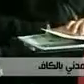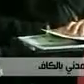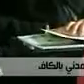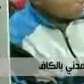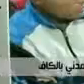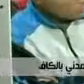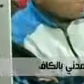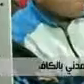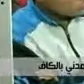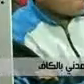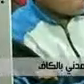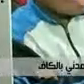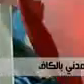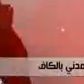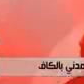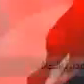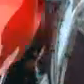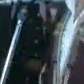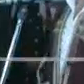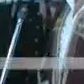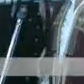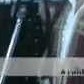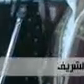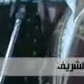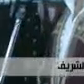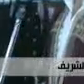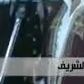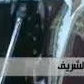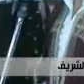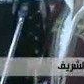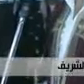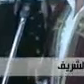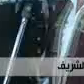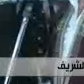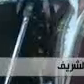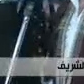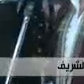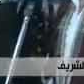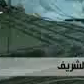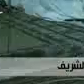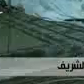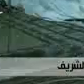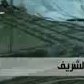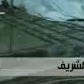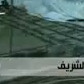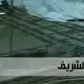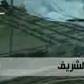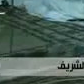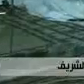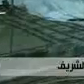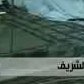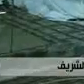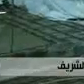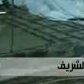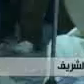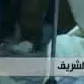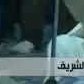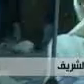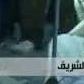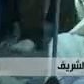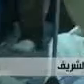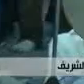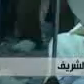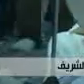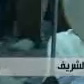المدني في الكاف احتفالا بالمولد النبوي الشريف مدينه القيروان تعيش فعاليات مسابقه